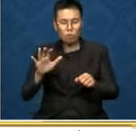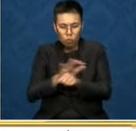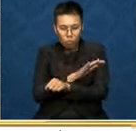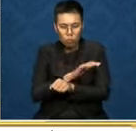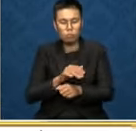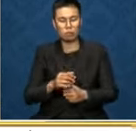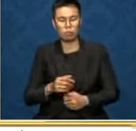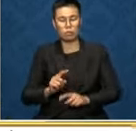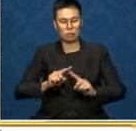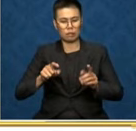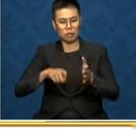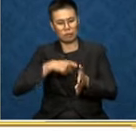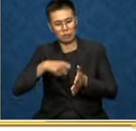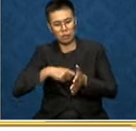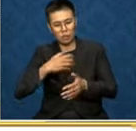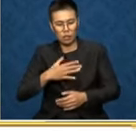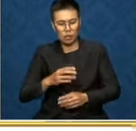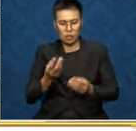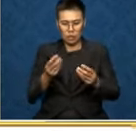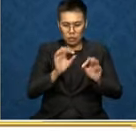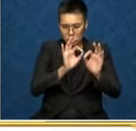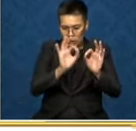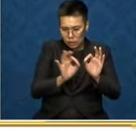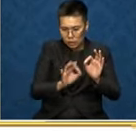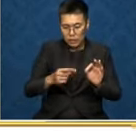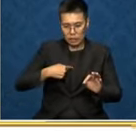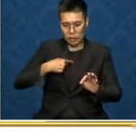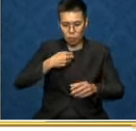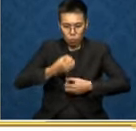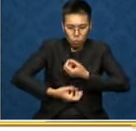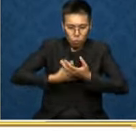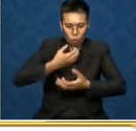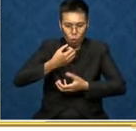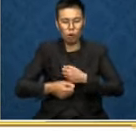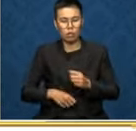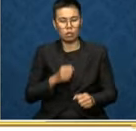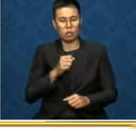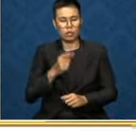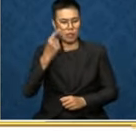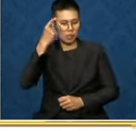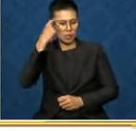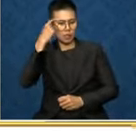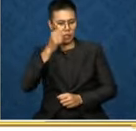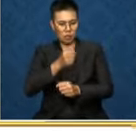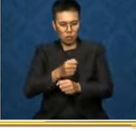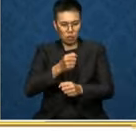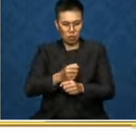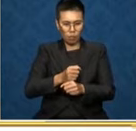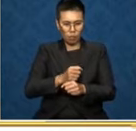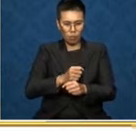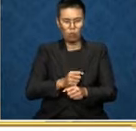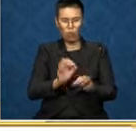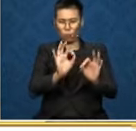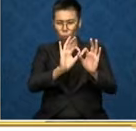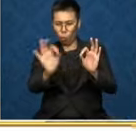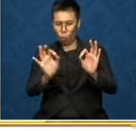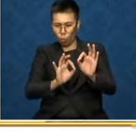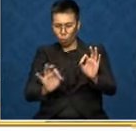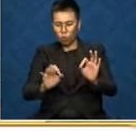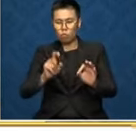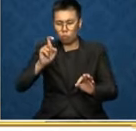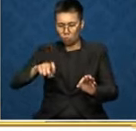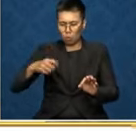ด้วยเหตุผลรายละเอียดที่กล่าวมาจะเห็นว่าการออกแบบการทำประชามติมีความละเอียดอ่อนทั้งในแง่ของงบประมาณ